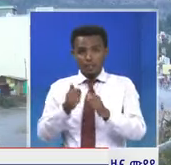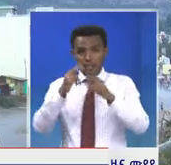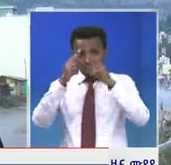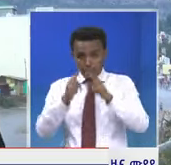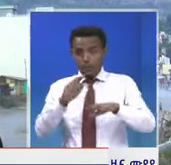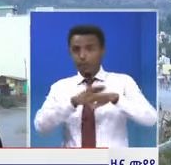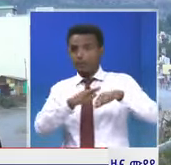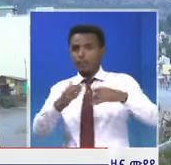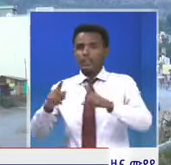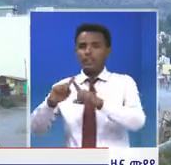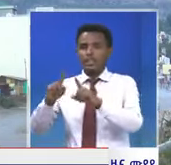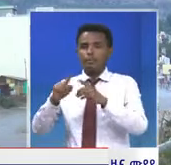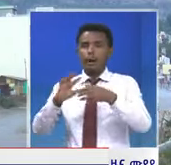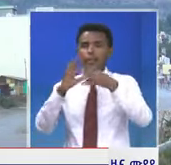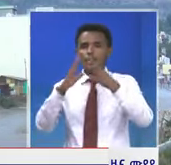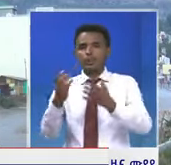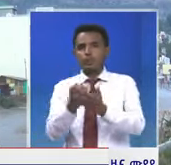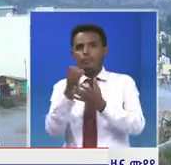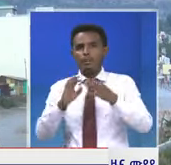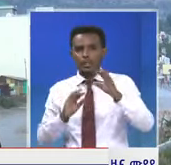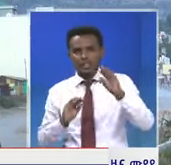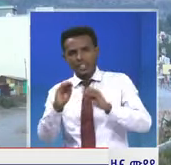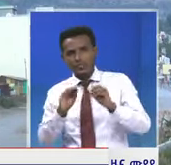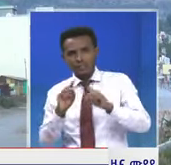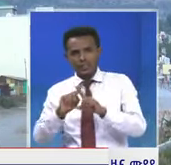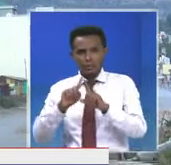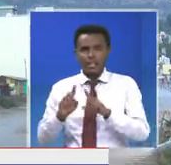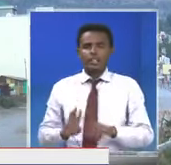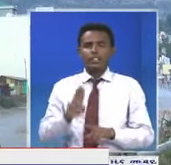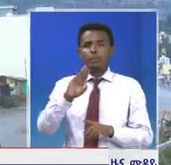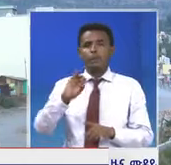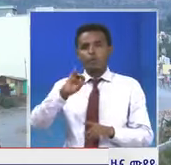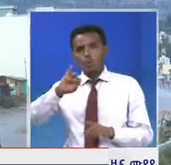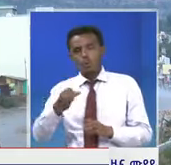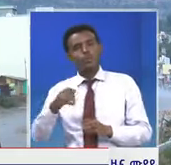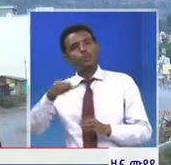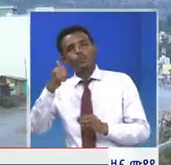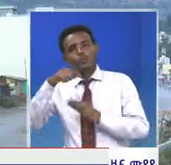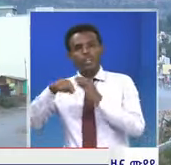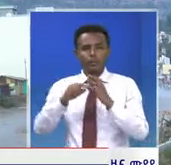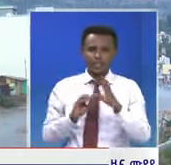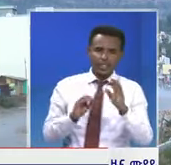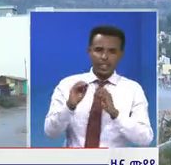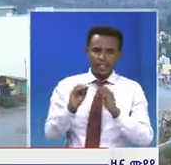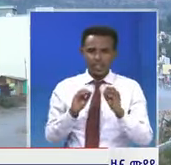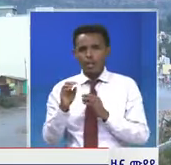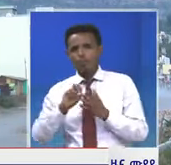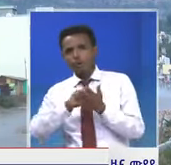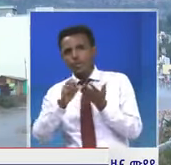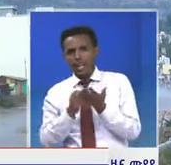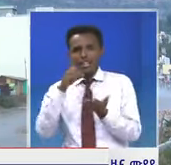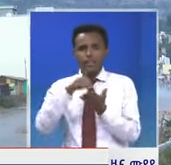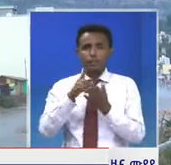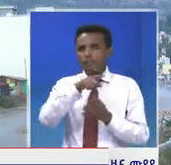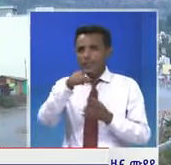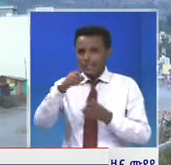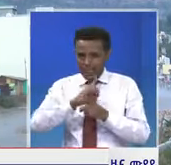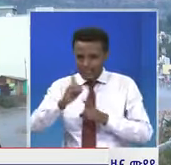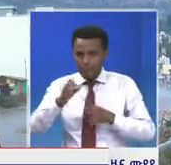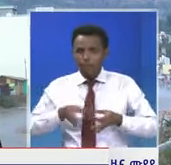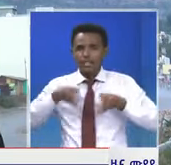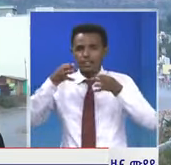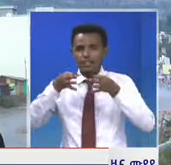እንጋብዛለን። የተለያዩ ማህበራዊና ኢኮኖሚያዊ እንቅስቃሴዎችን በተለያዩ የሰሜን ወሎና ሌሎችም አካባቢዎች እየተንቀሳቀስን ከወልዲያ ከተማ በቀጥታ የምናስተላልፍ ነው